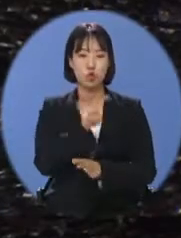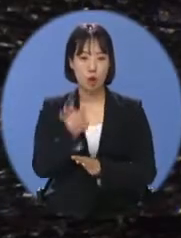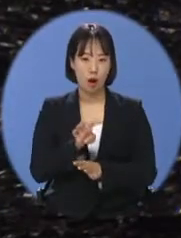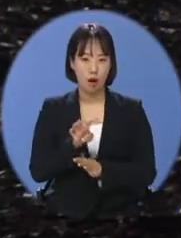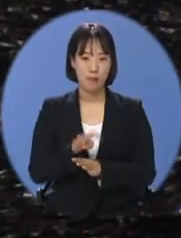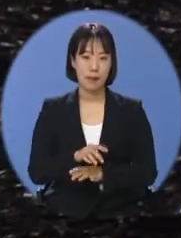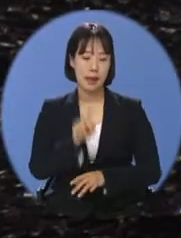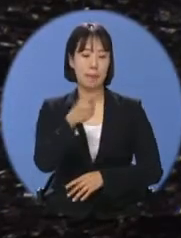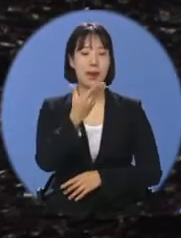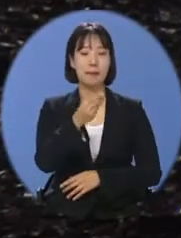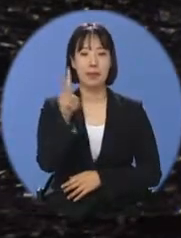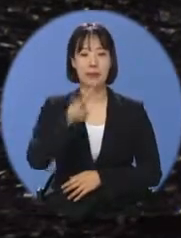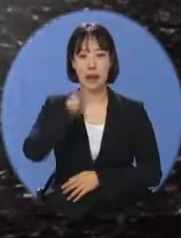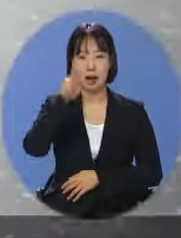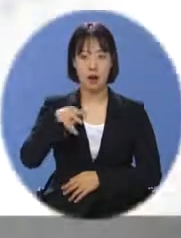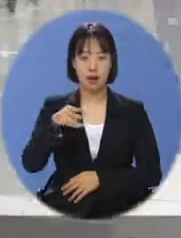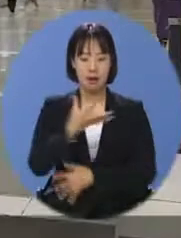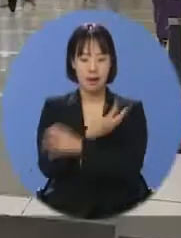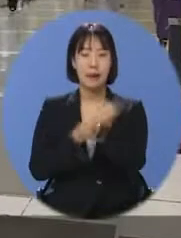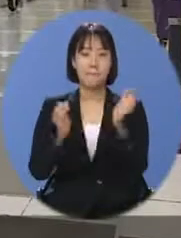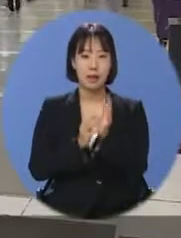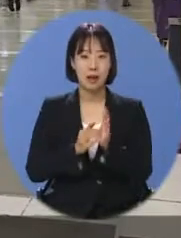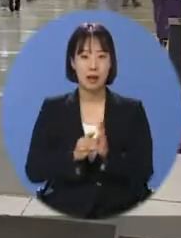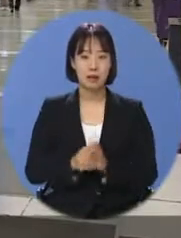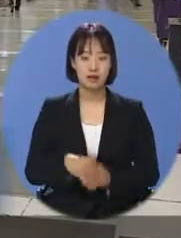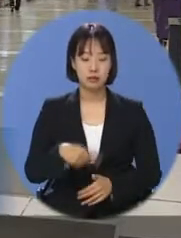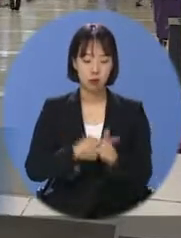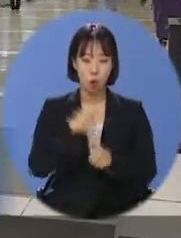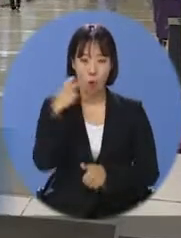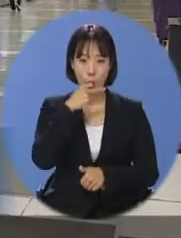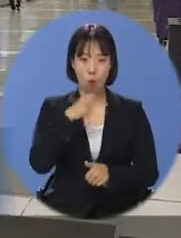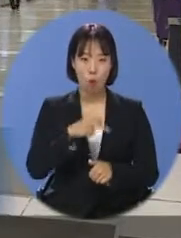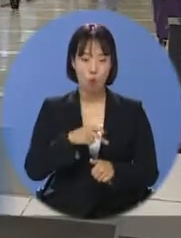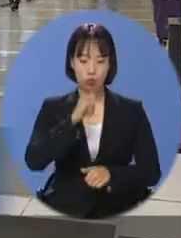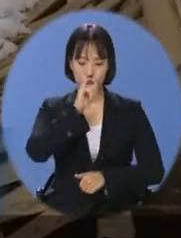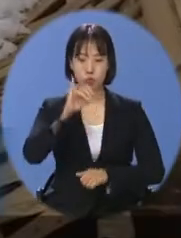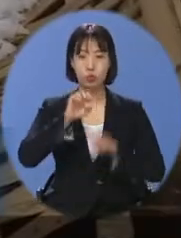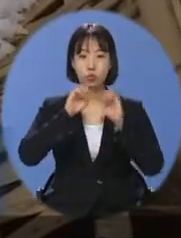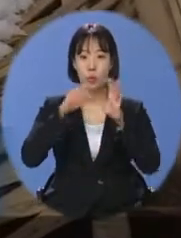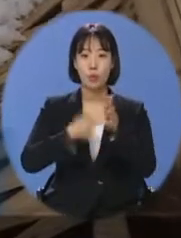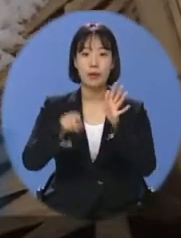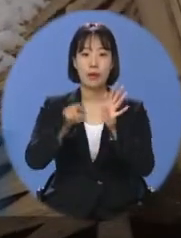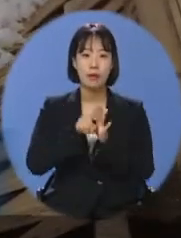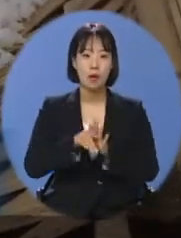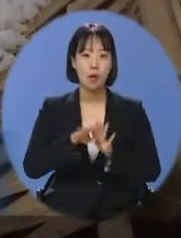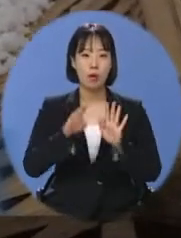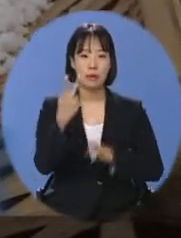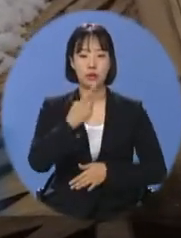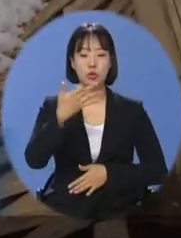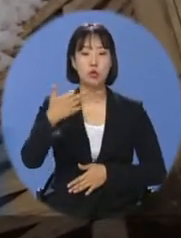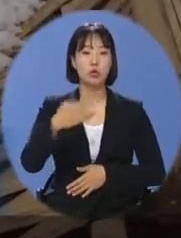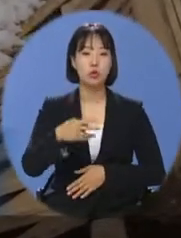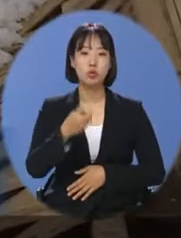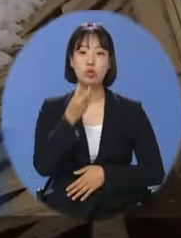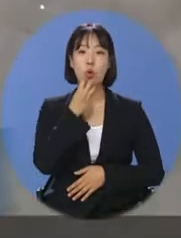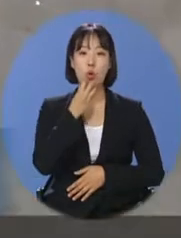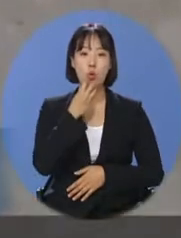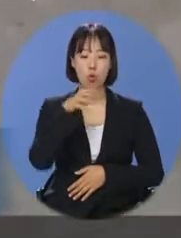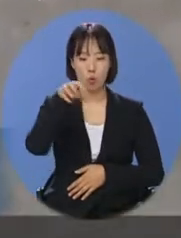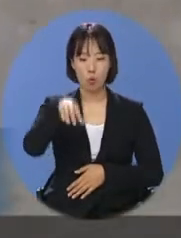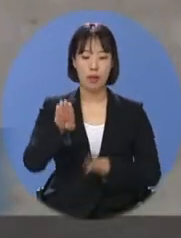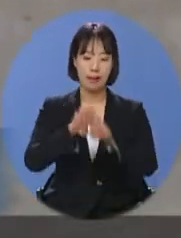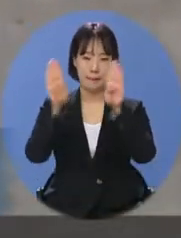김 수출 계약을 했습니다. 천일염의 우수성을 알리기 위한 2019 소금 박람회가 오는 14일 서울 코엑스에서